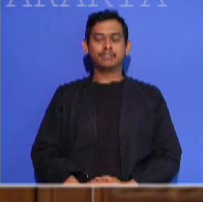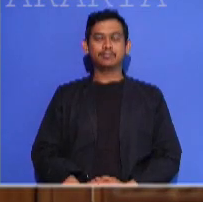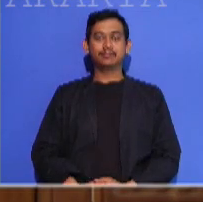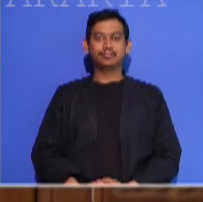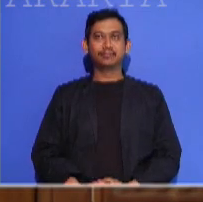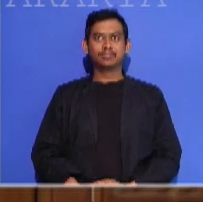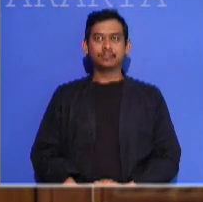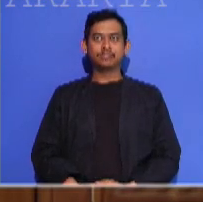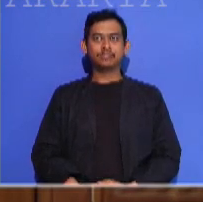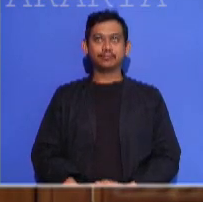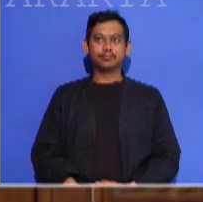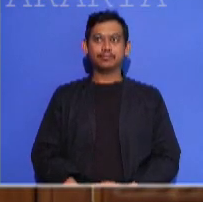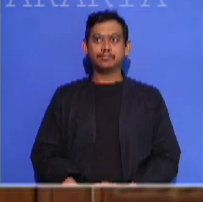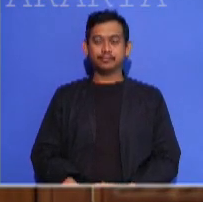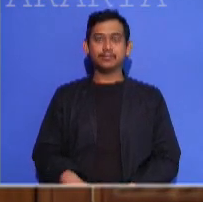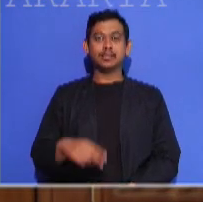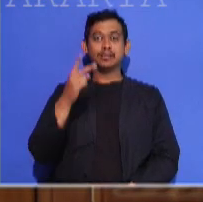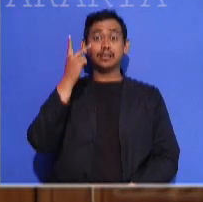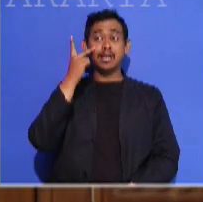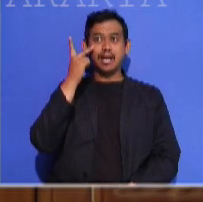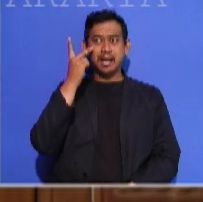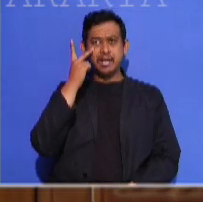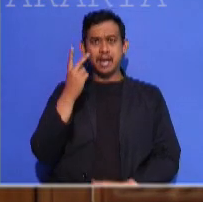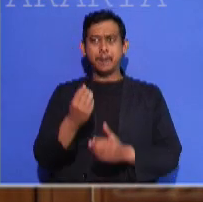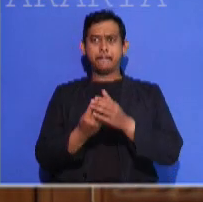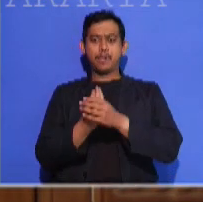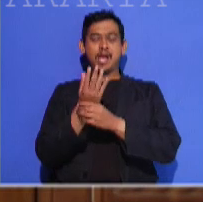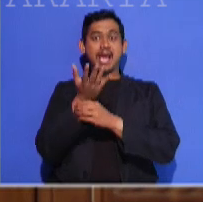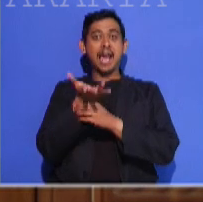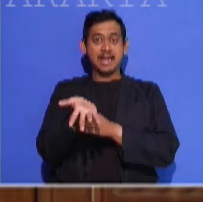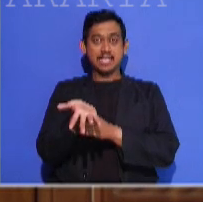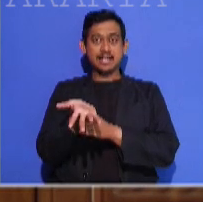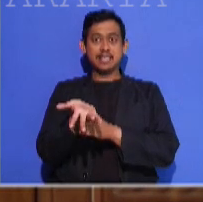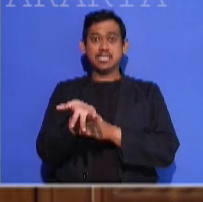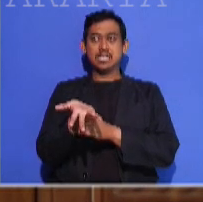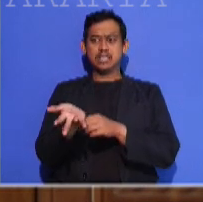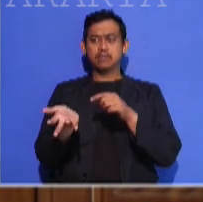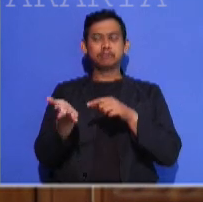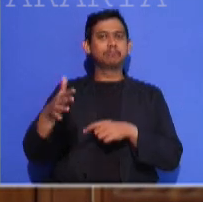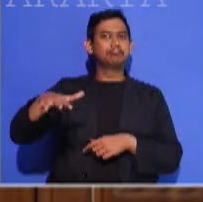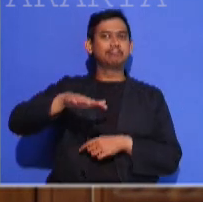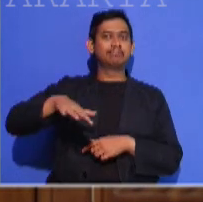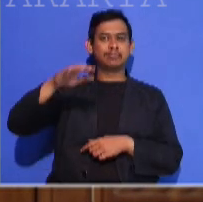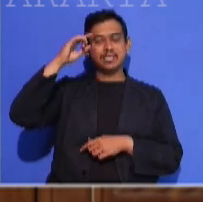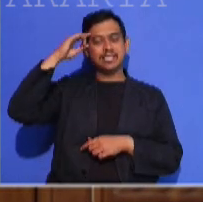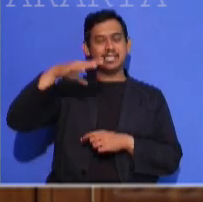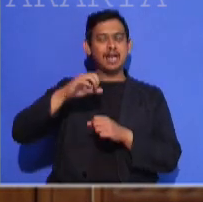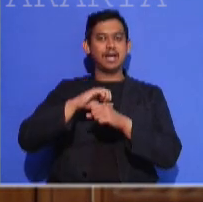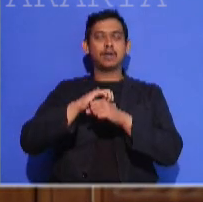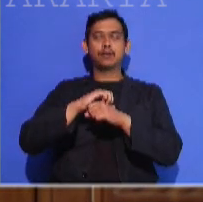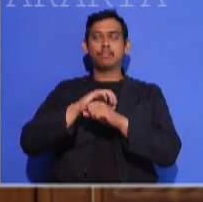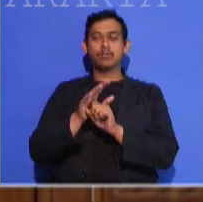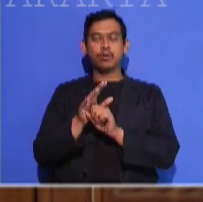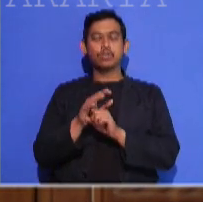Para pamirsa, kangge njagi lestantuning anggrek ingkang tuwa ing Parden Menoreh Kulon Progo, sapeneh warga saking